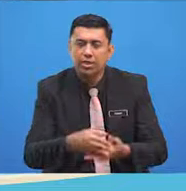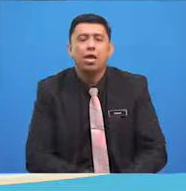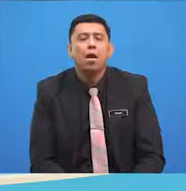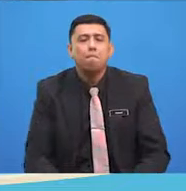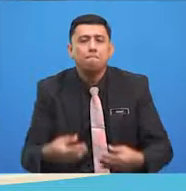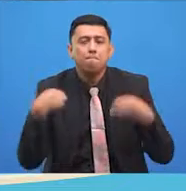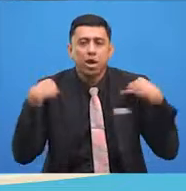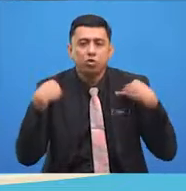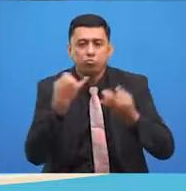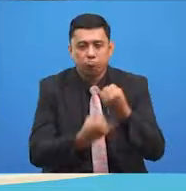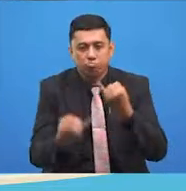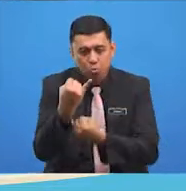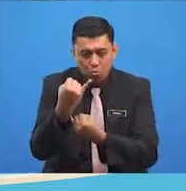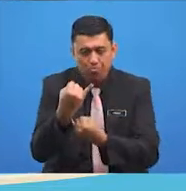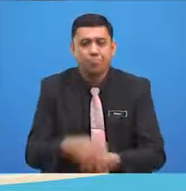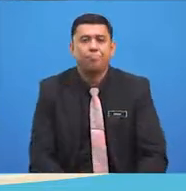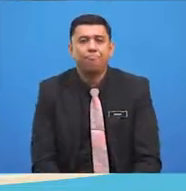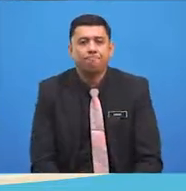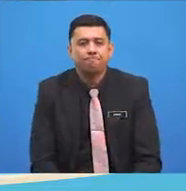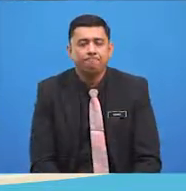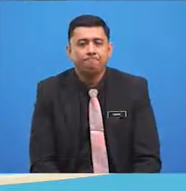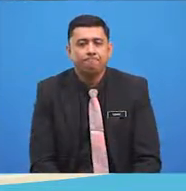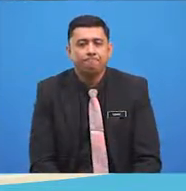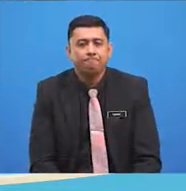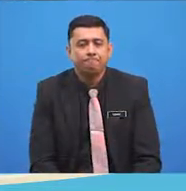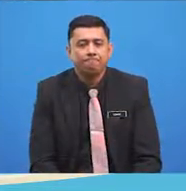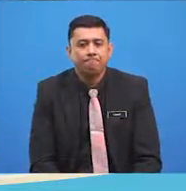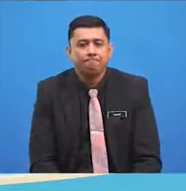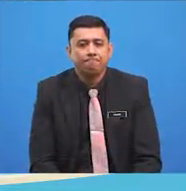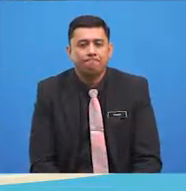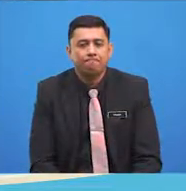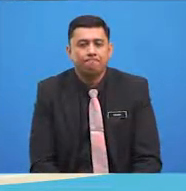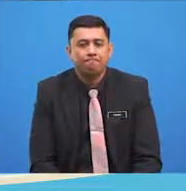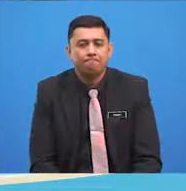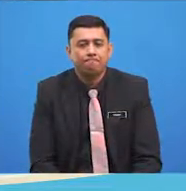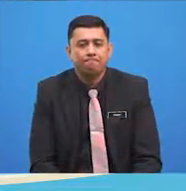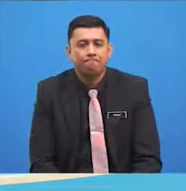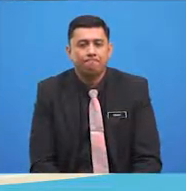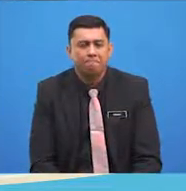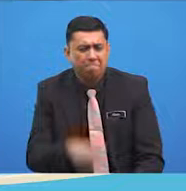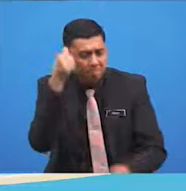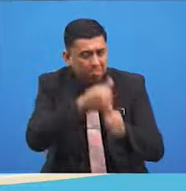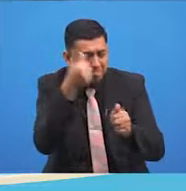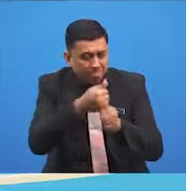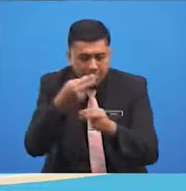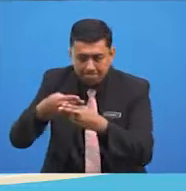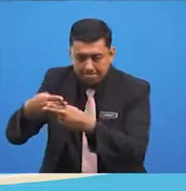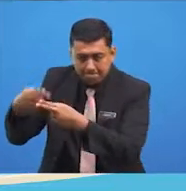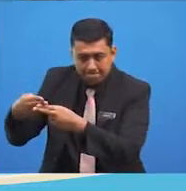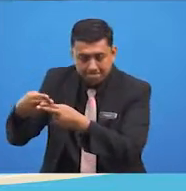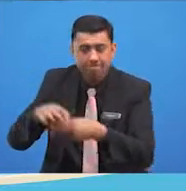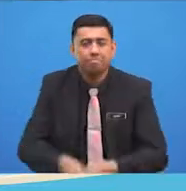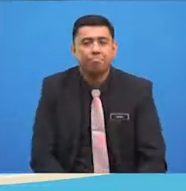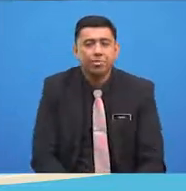emas, baik timah untuk biji timah, beli baju untuk biji besi dan kurung untuk kuprum.